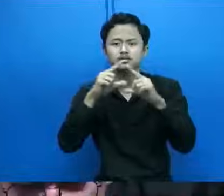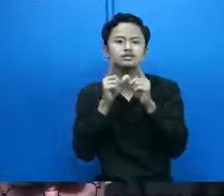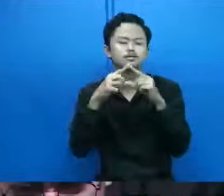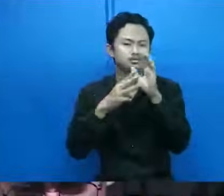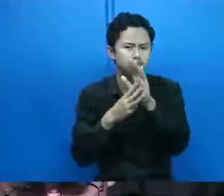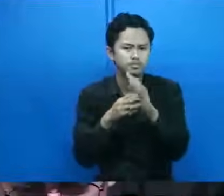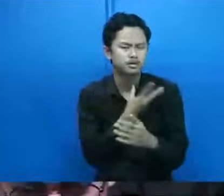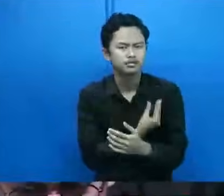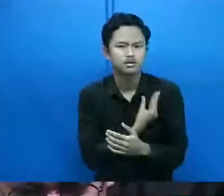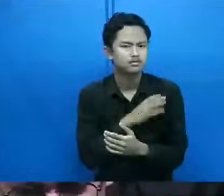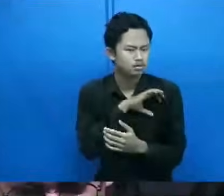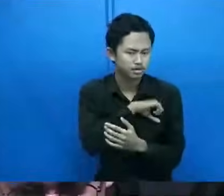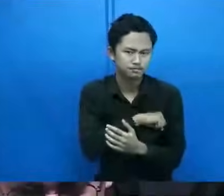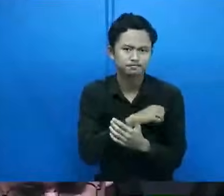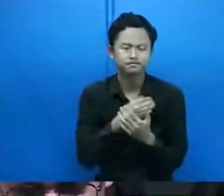rahimin.